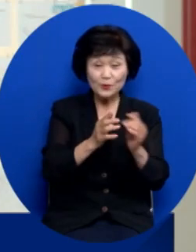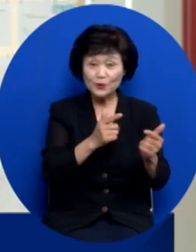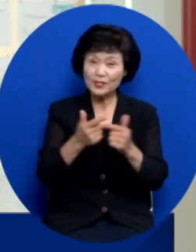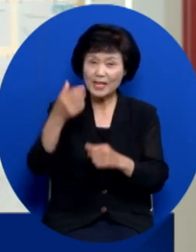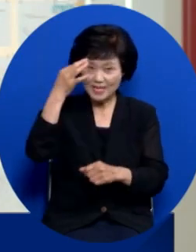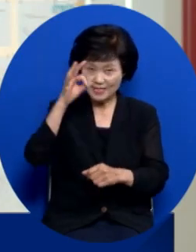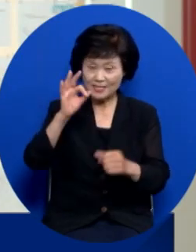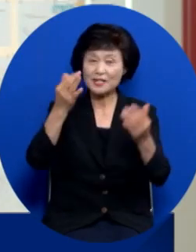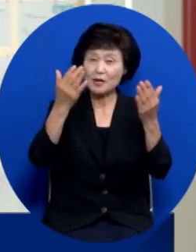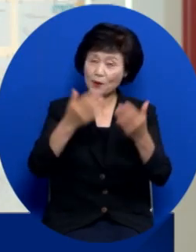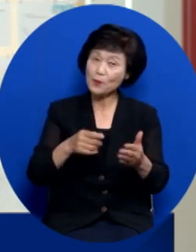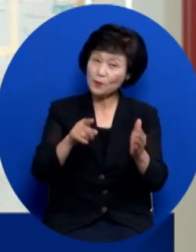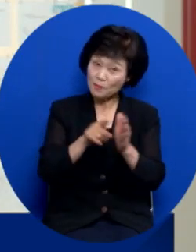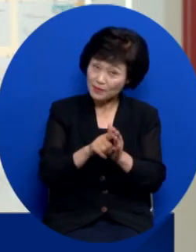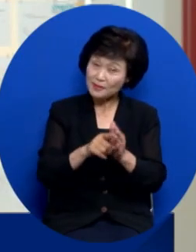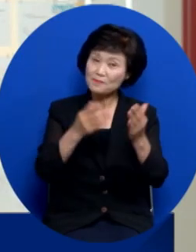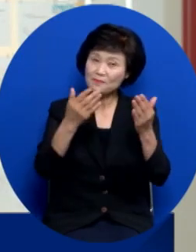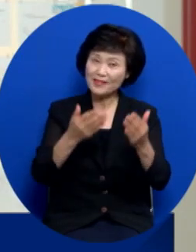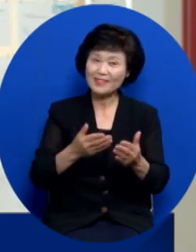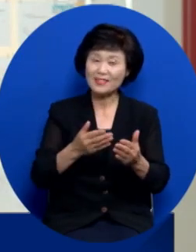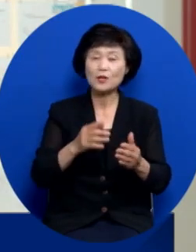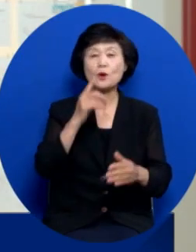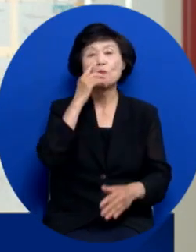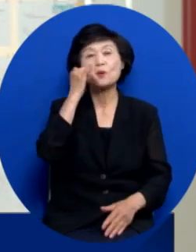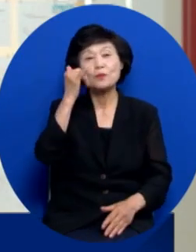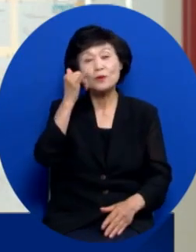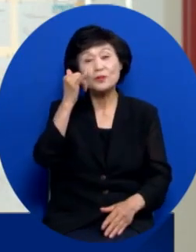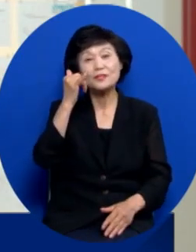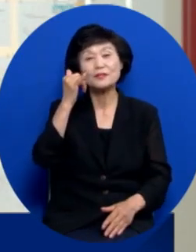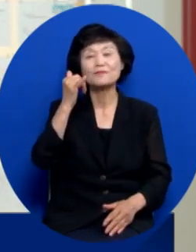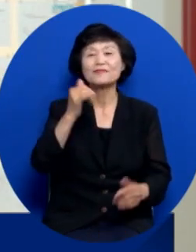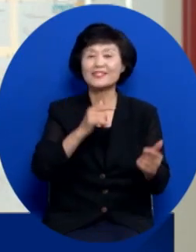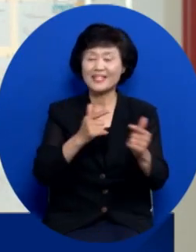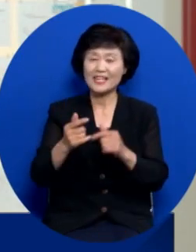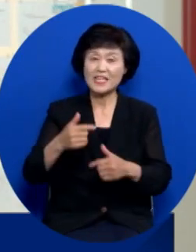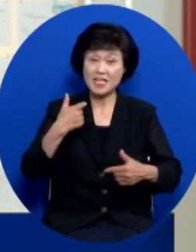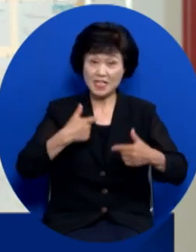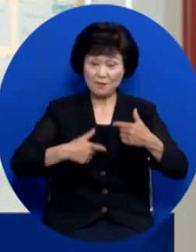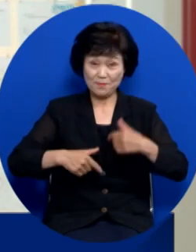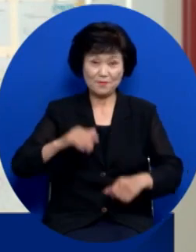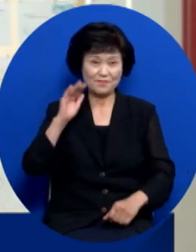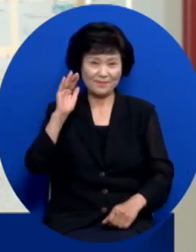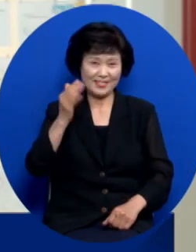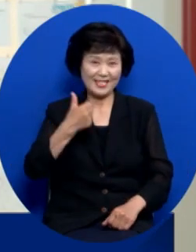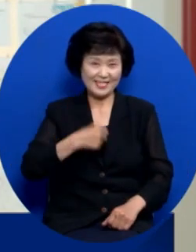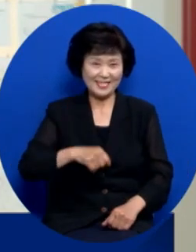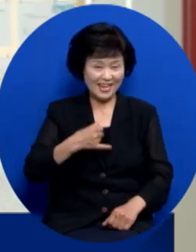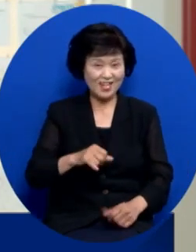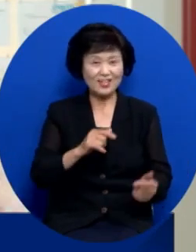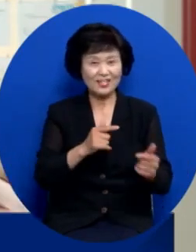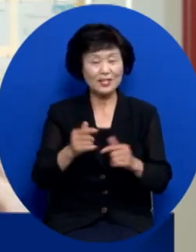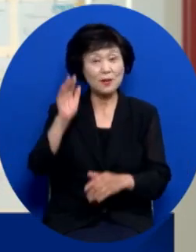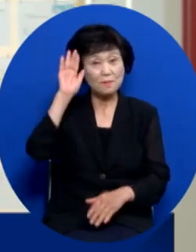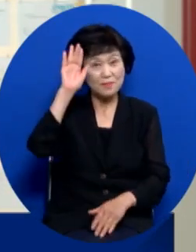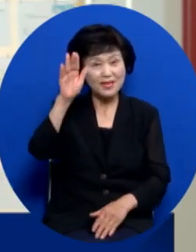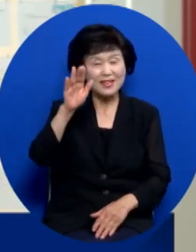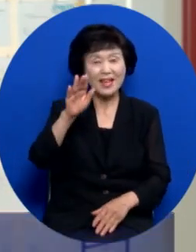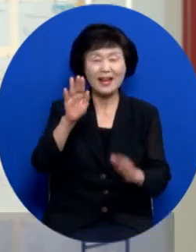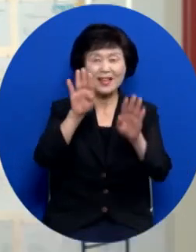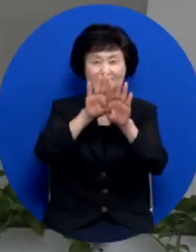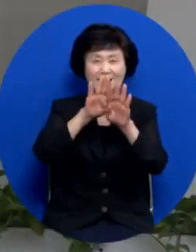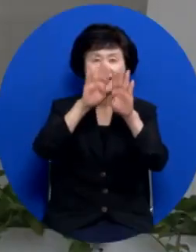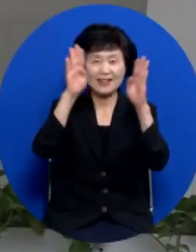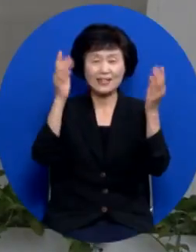받고 신뢰받는, 그리고 부모님에게 기쁨이 되는 그런 우리 아이들의 미래가 펼쳐질 줄